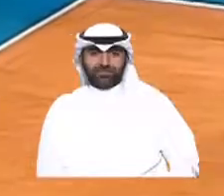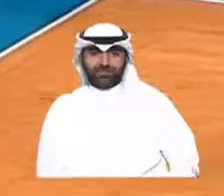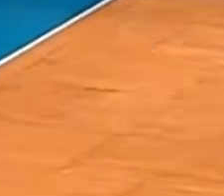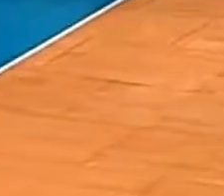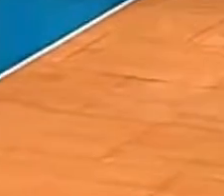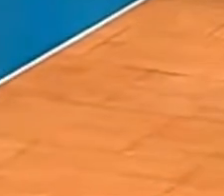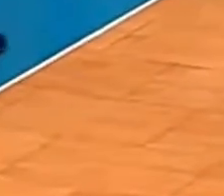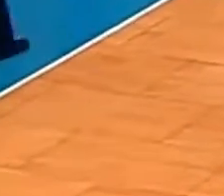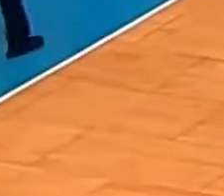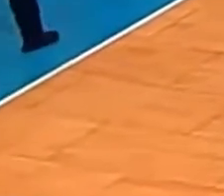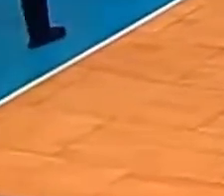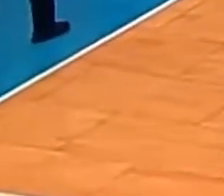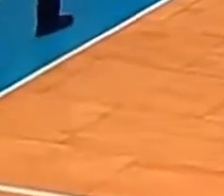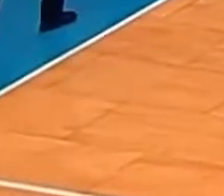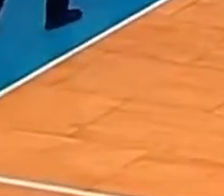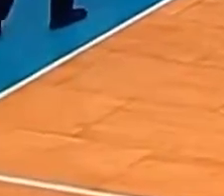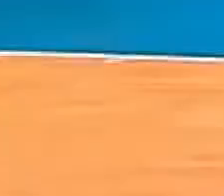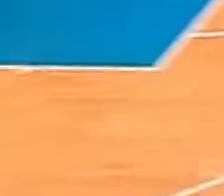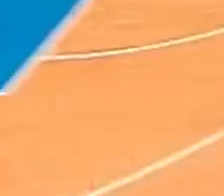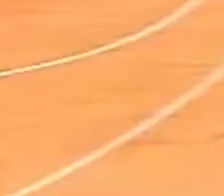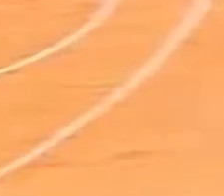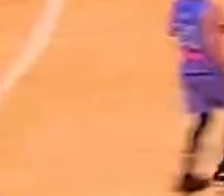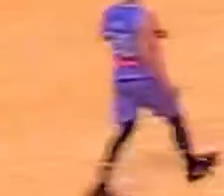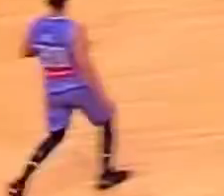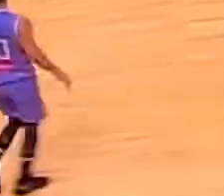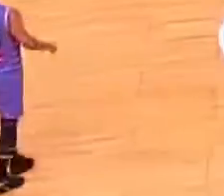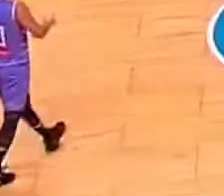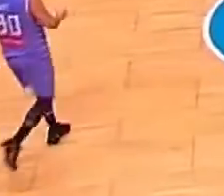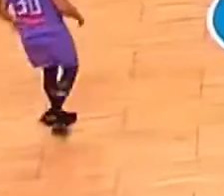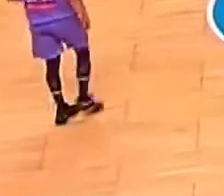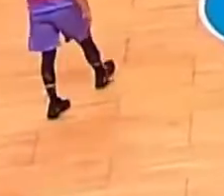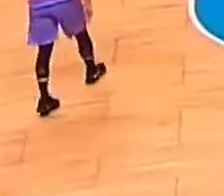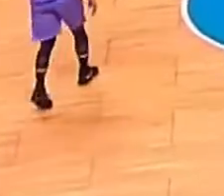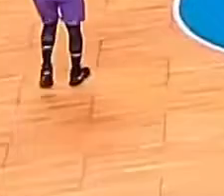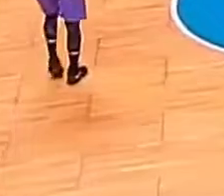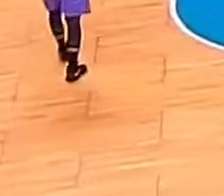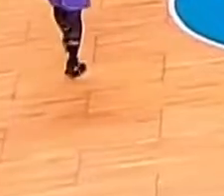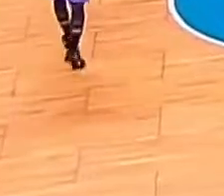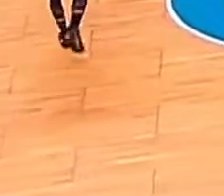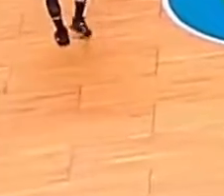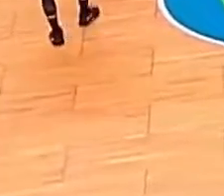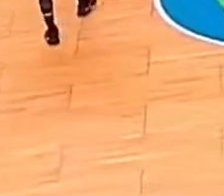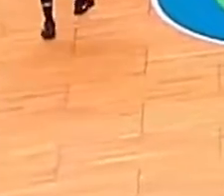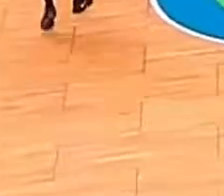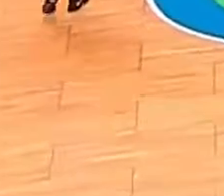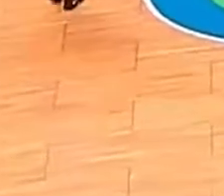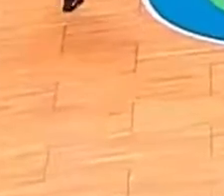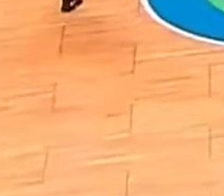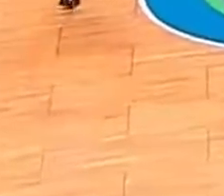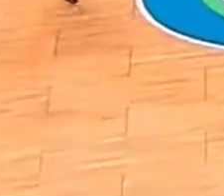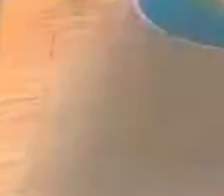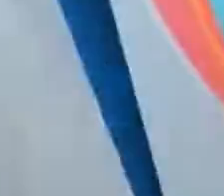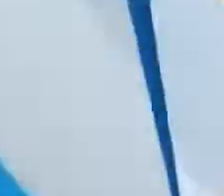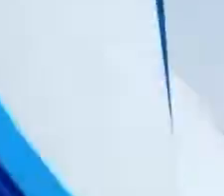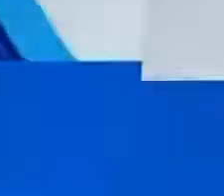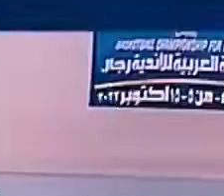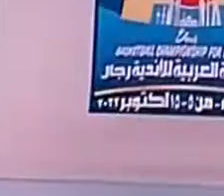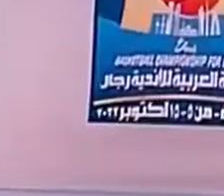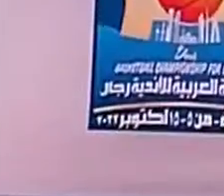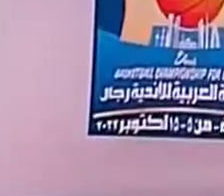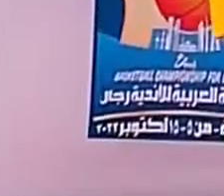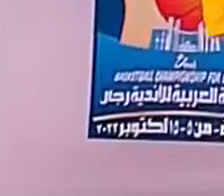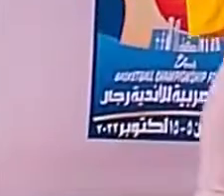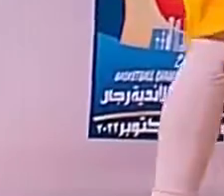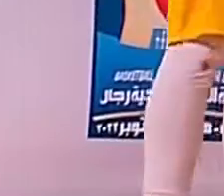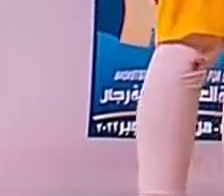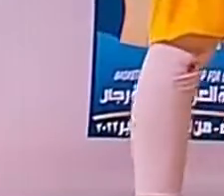اوتين، ما اعتقد راح يعطي فرصة ياخذ تايم اوت. اللي حدث وشوف الان راح يسدد اللي هو مايكل،